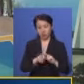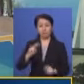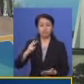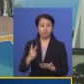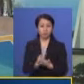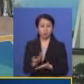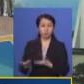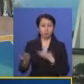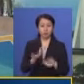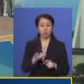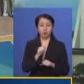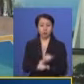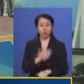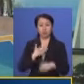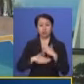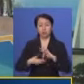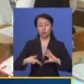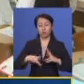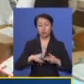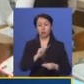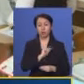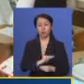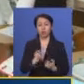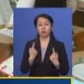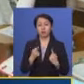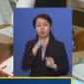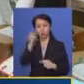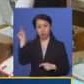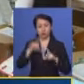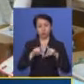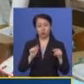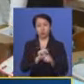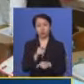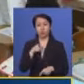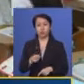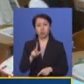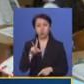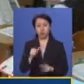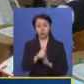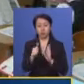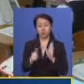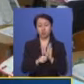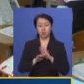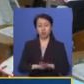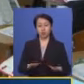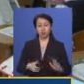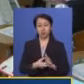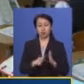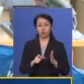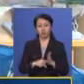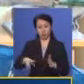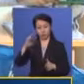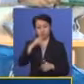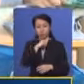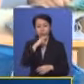раз, то остались довольны результатами работы. В настоящее время в школе обучается 1316 детей, классы с государственным